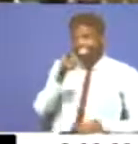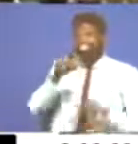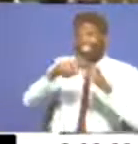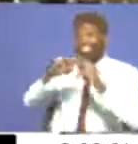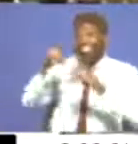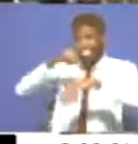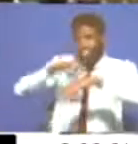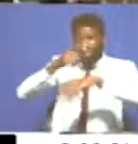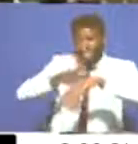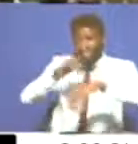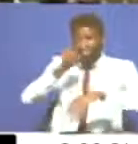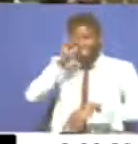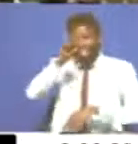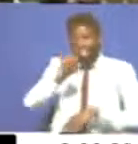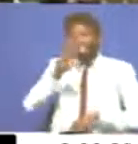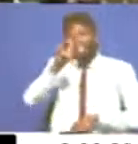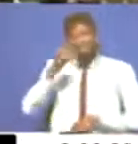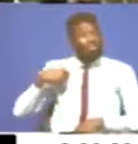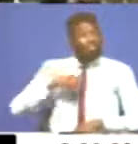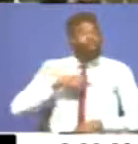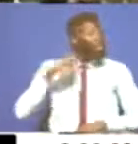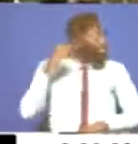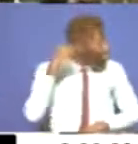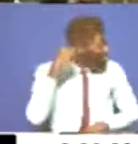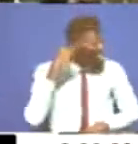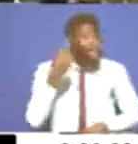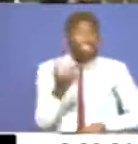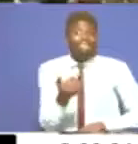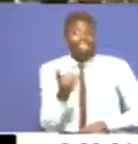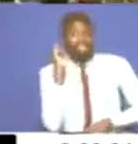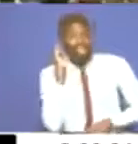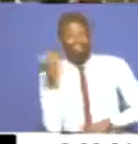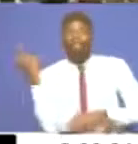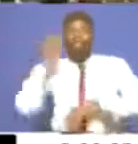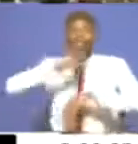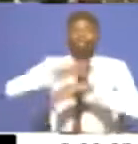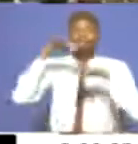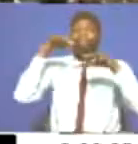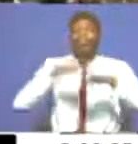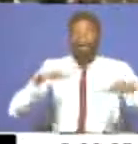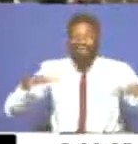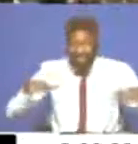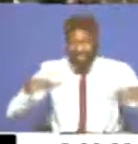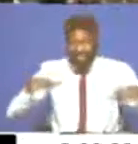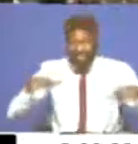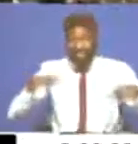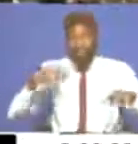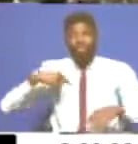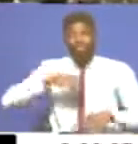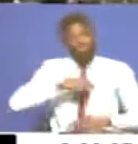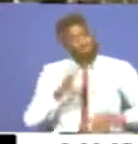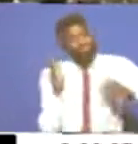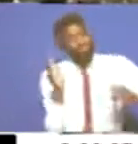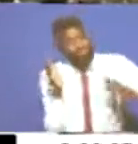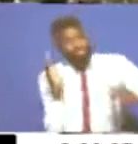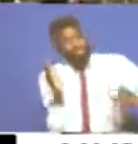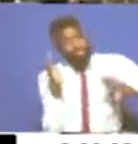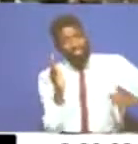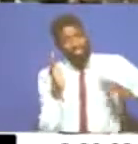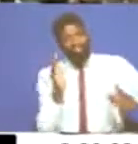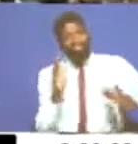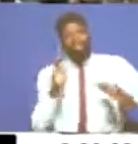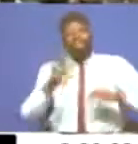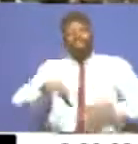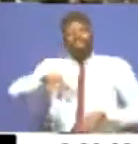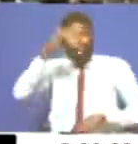nusu tukasikia. Na unajua si jana ilikuwa siku ya soko ya Jebelion. Tuwakimbia huko. Tuwakuta watu wina